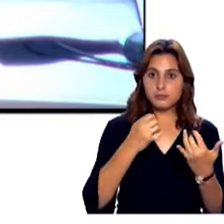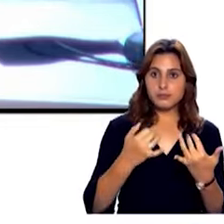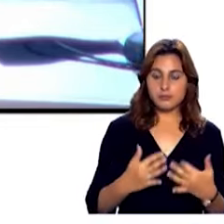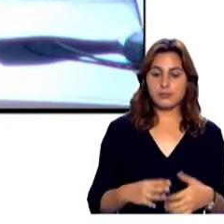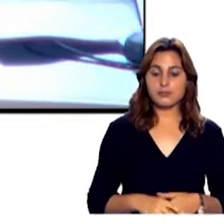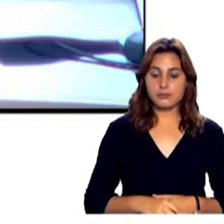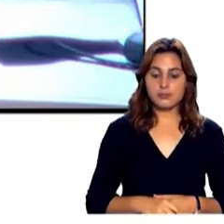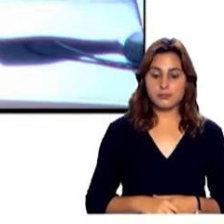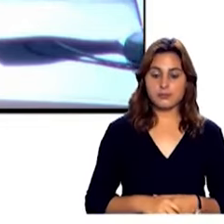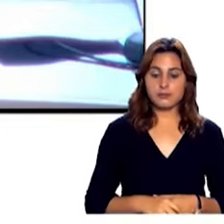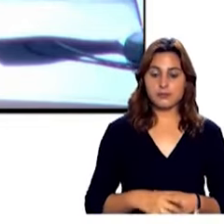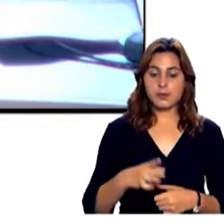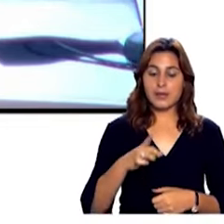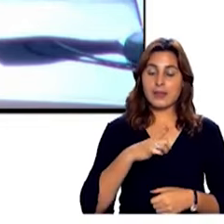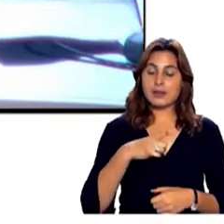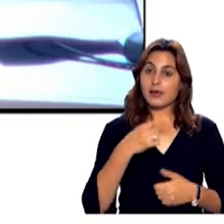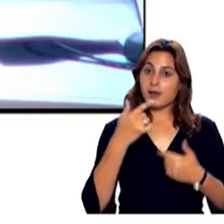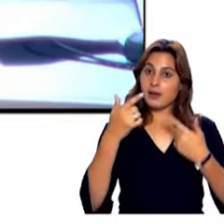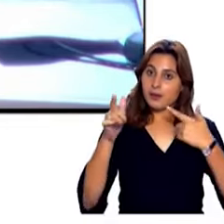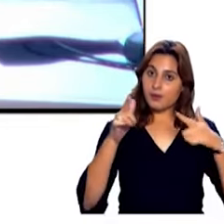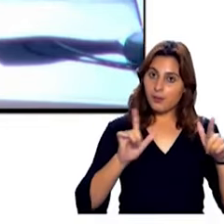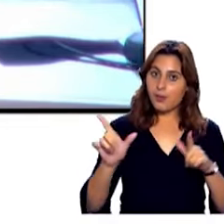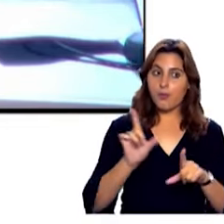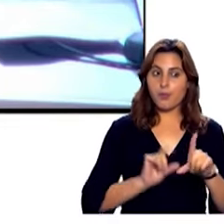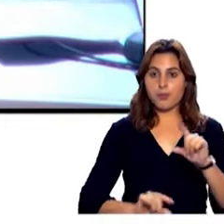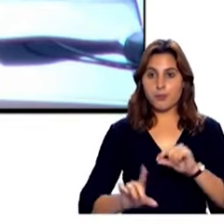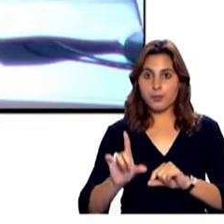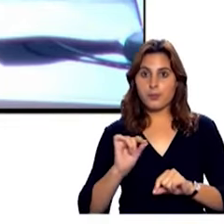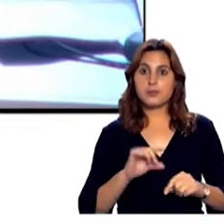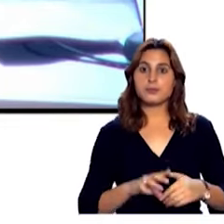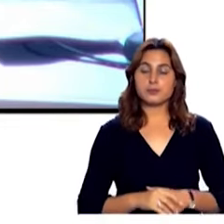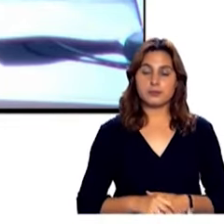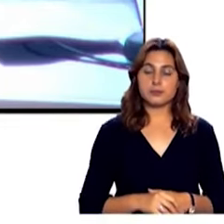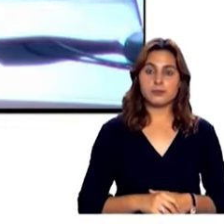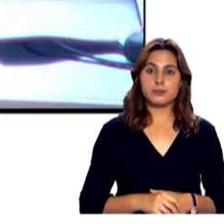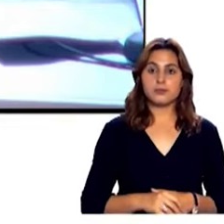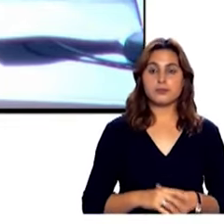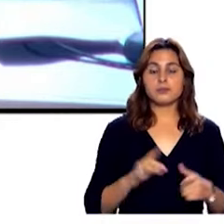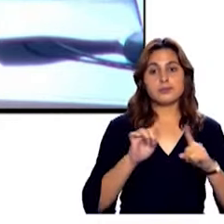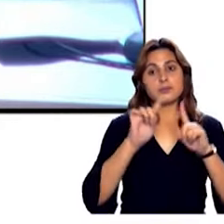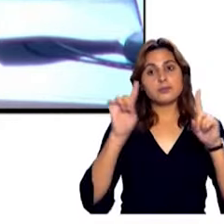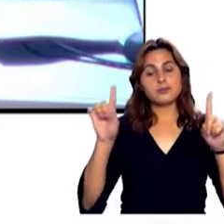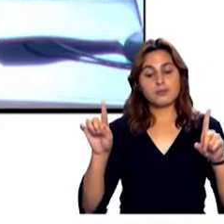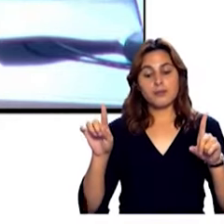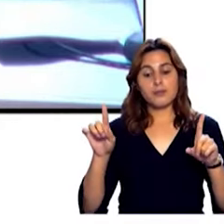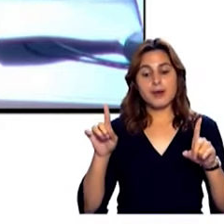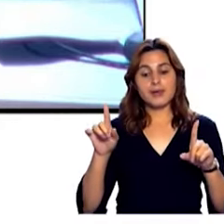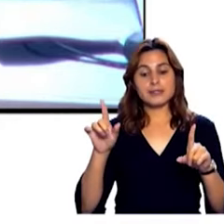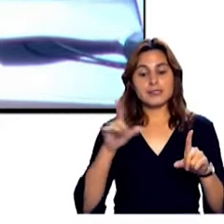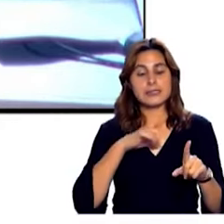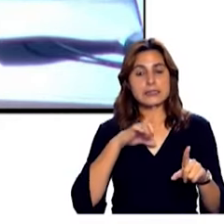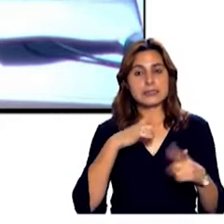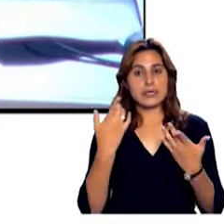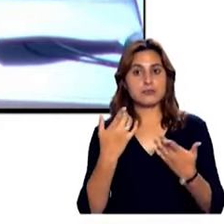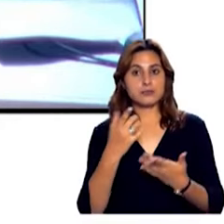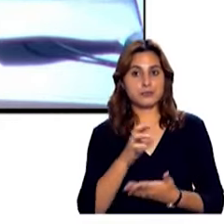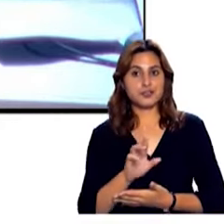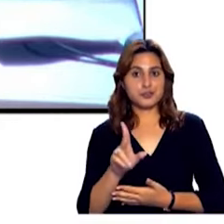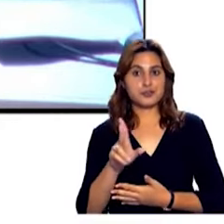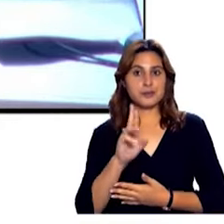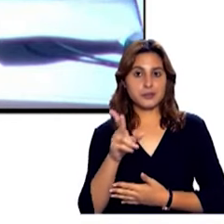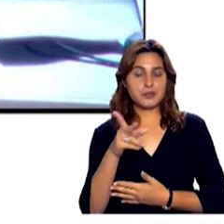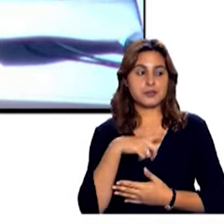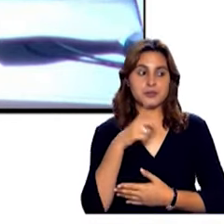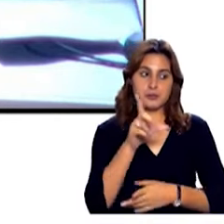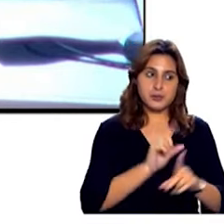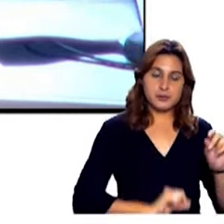sélection mais qui n'apparaissent pas prima faaci comme des Formes de sélection la premi c'est